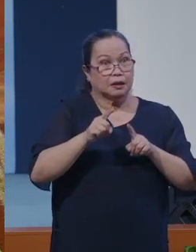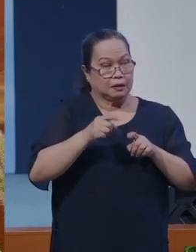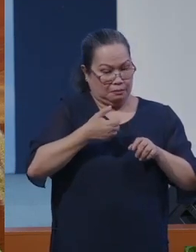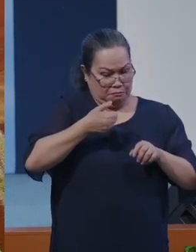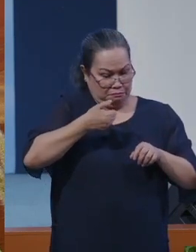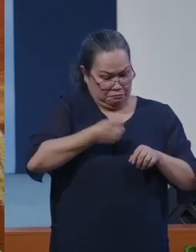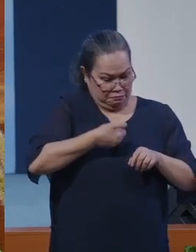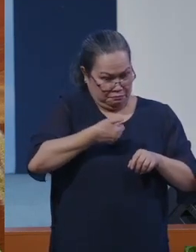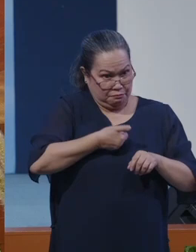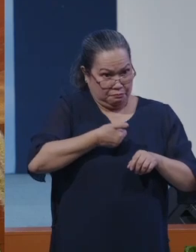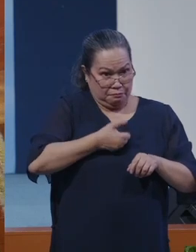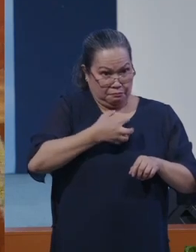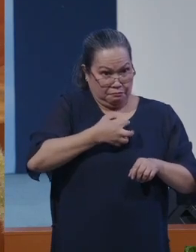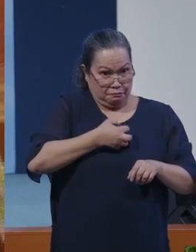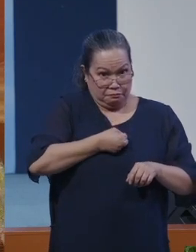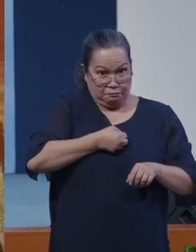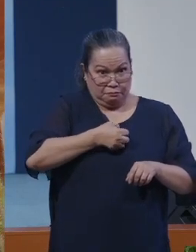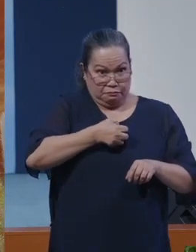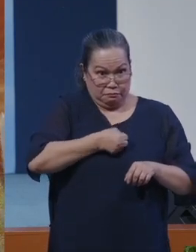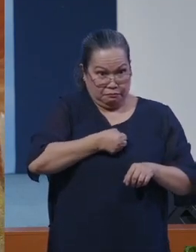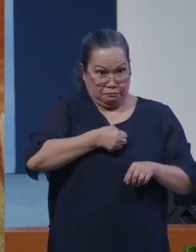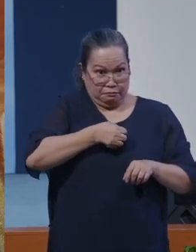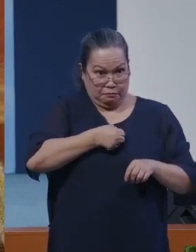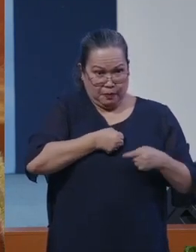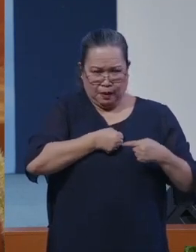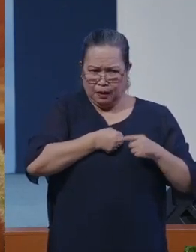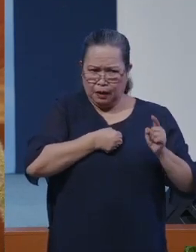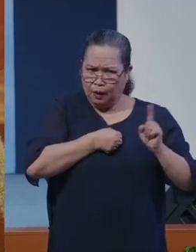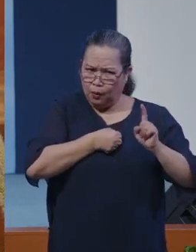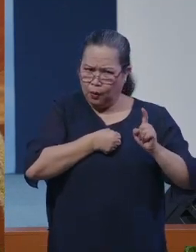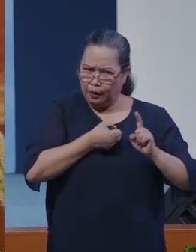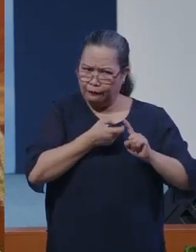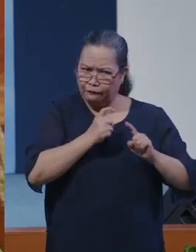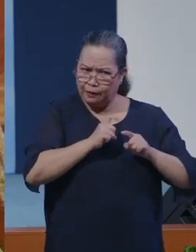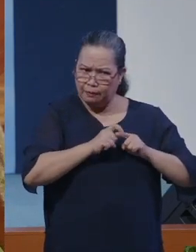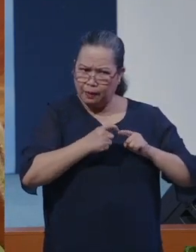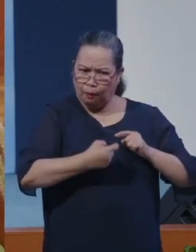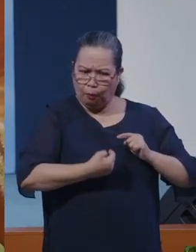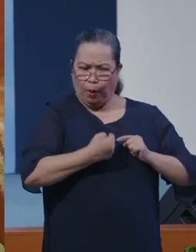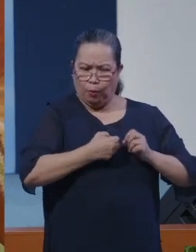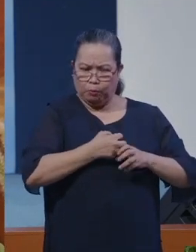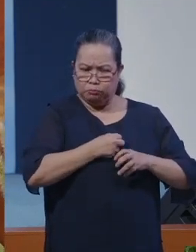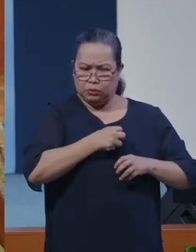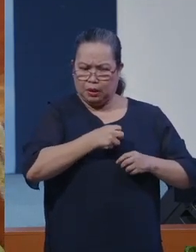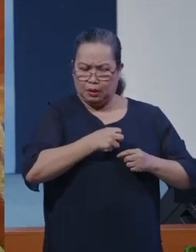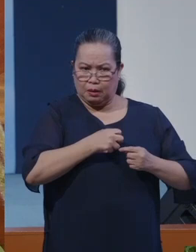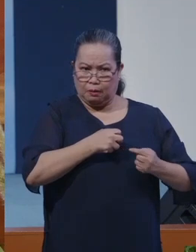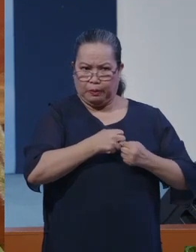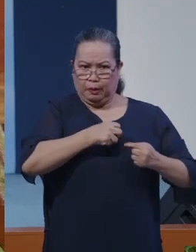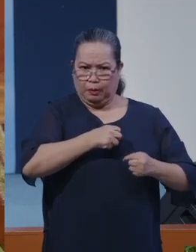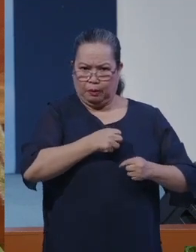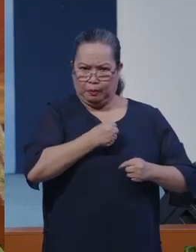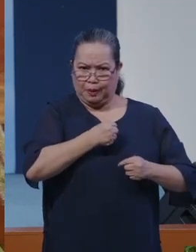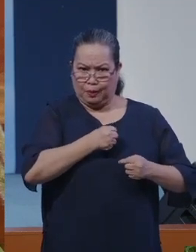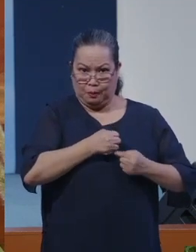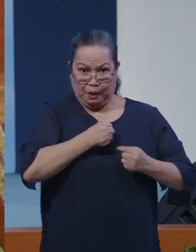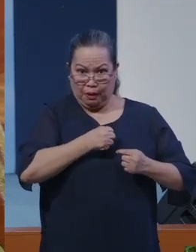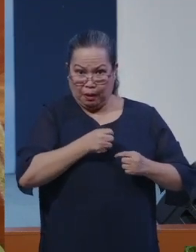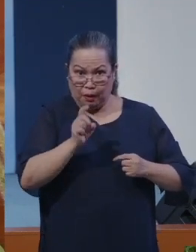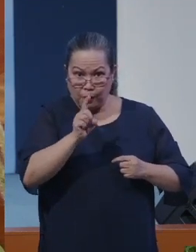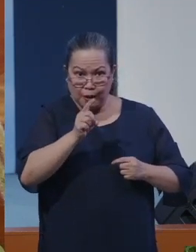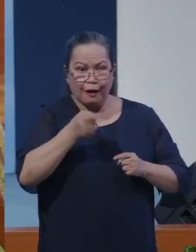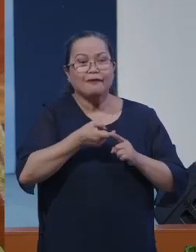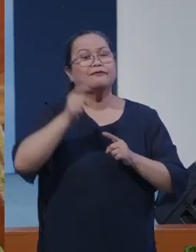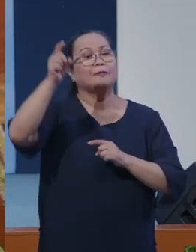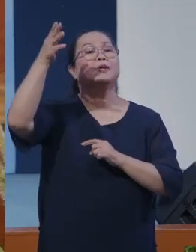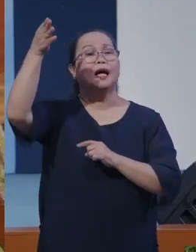na pagtibok ng puso, saan ba nagmumula yung kuryente na nagpapatibok ng puso? Sa